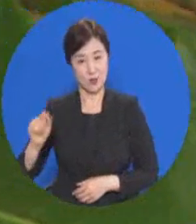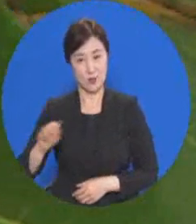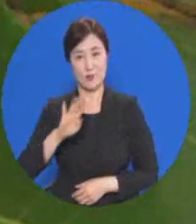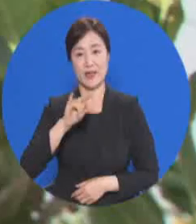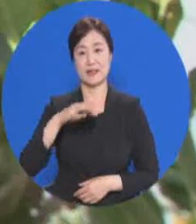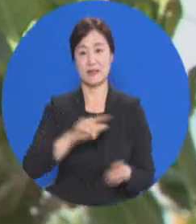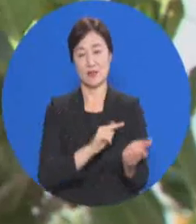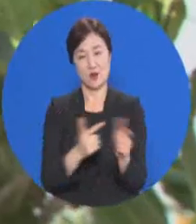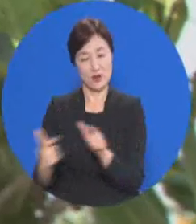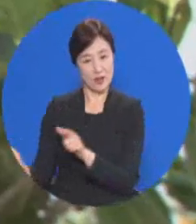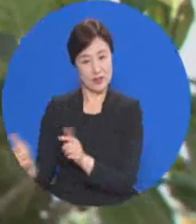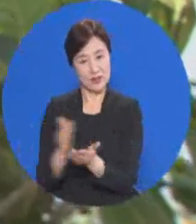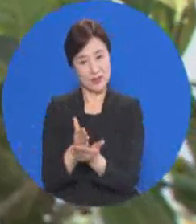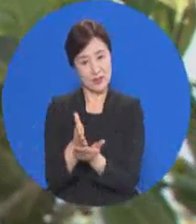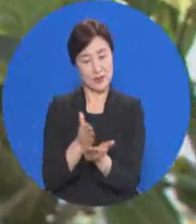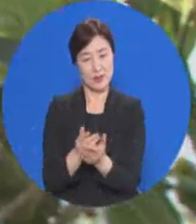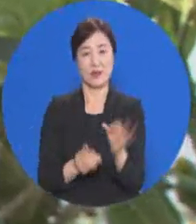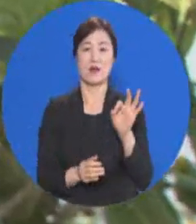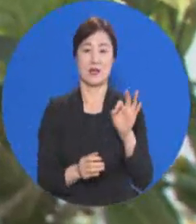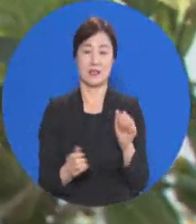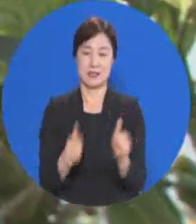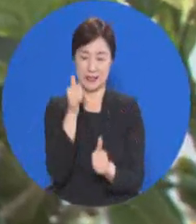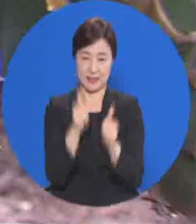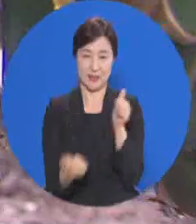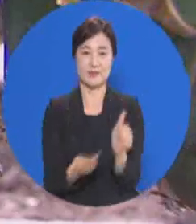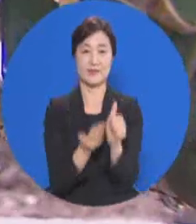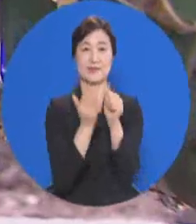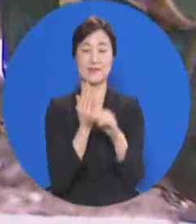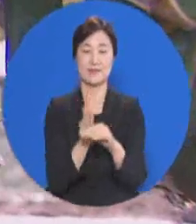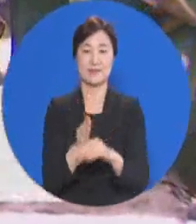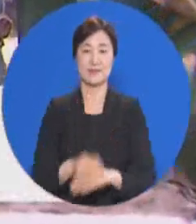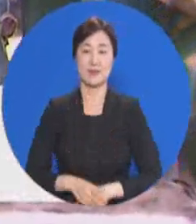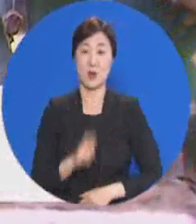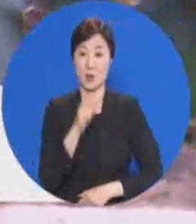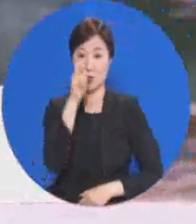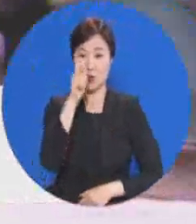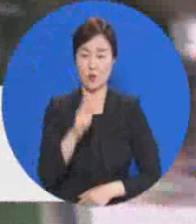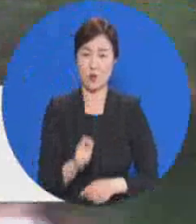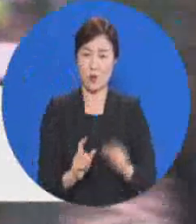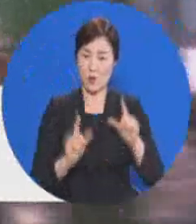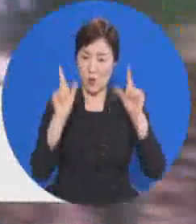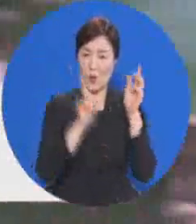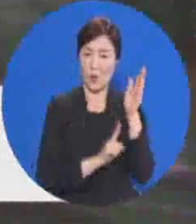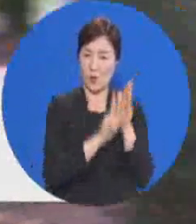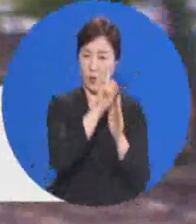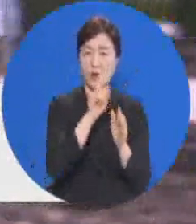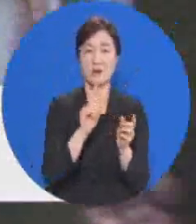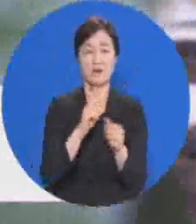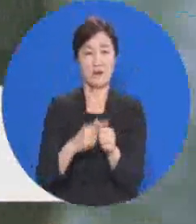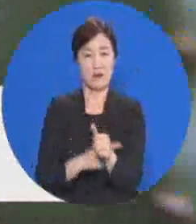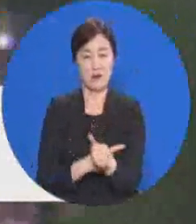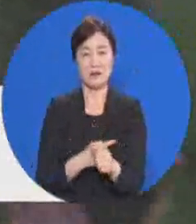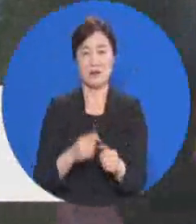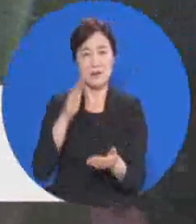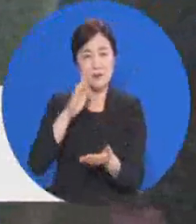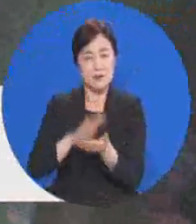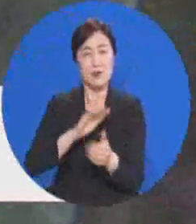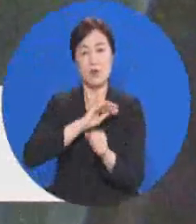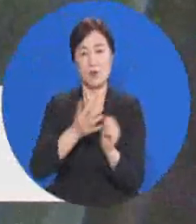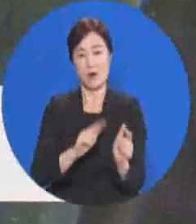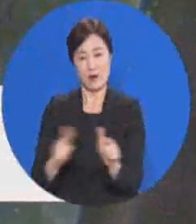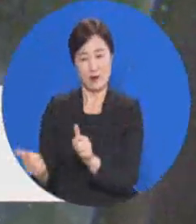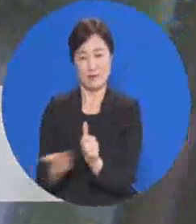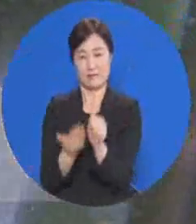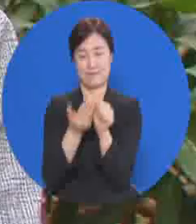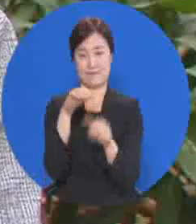이르는 아열대 작목들이 시험 재배되고 있습니다. 고흥이 기후변화로 아열대 작목 재배에 최적지로 부상하고